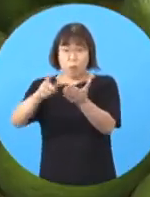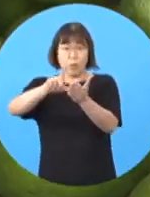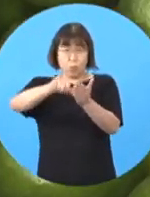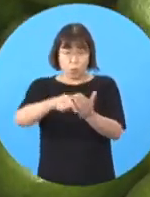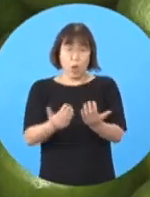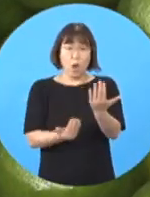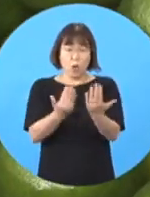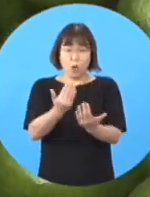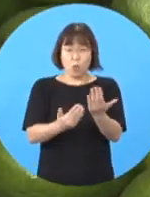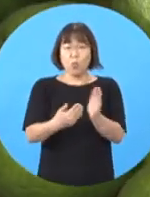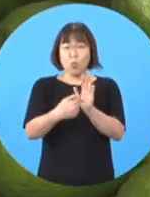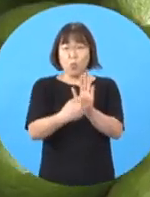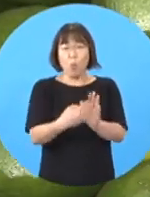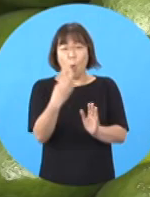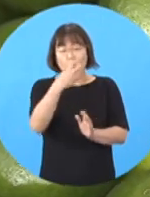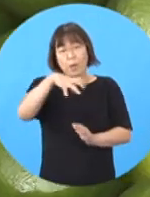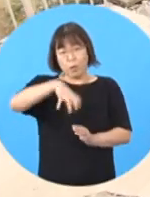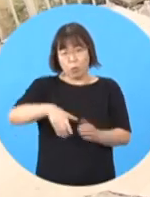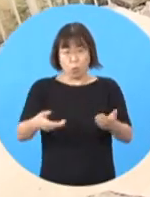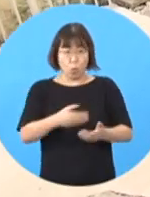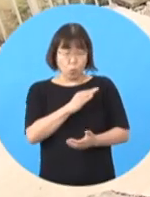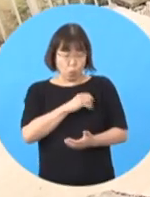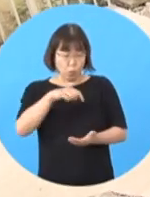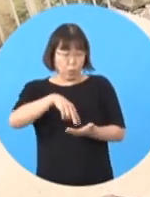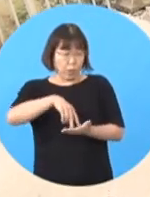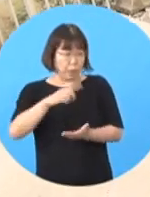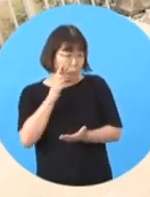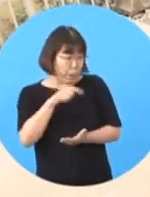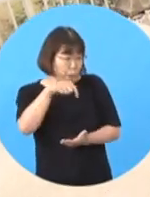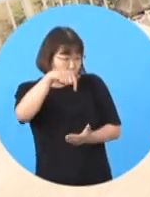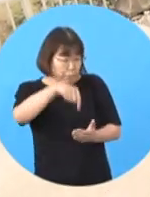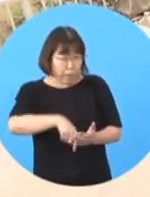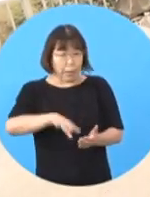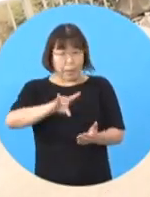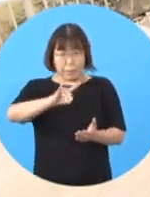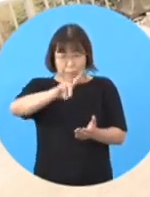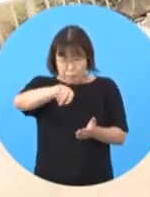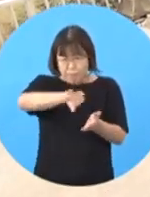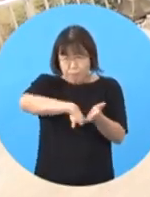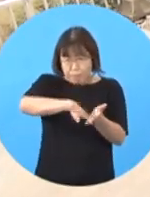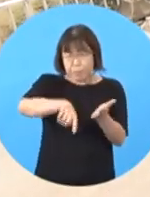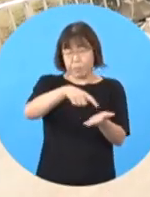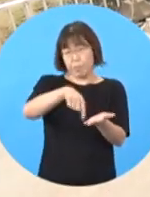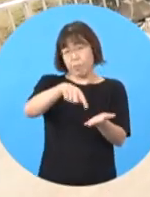植物防疫所の職員立ち会いの下での殺菌処理も必要です。